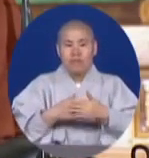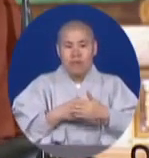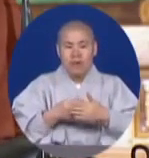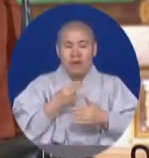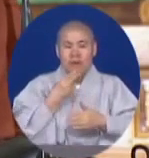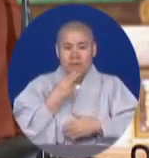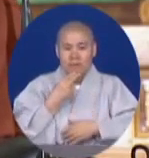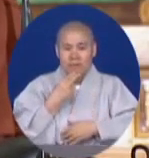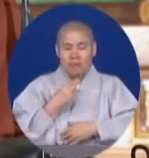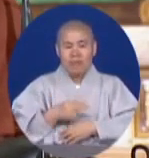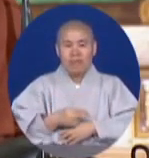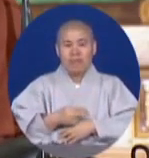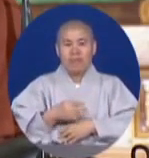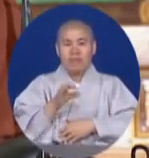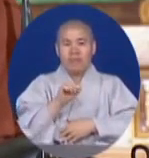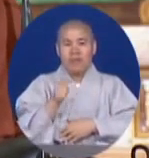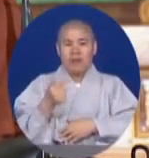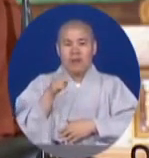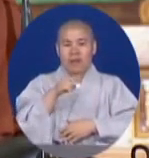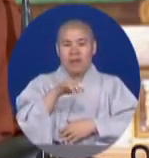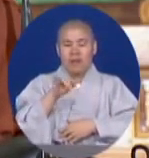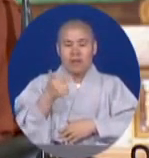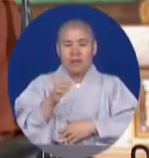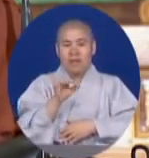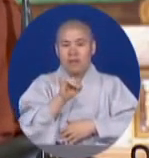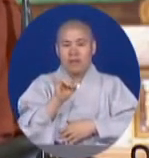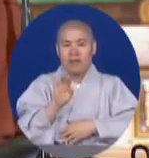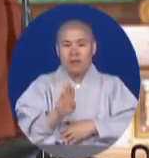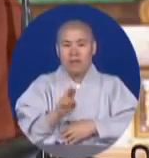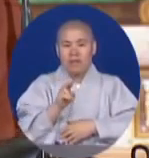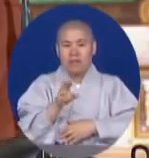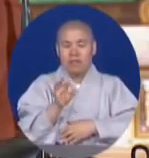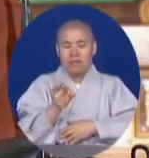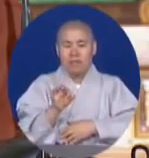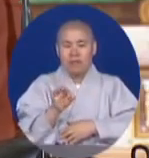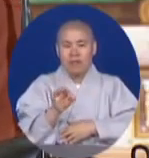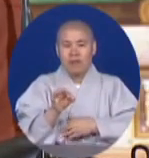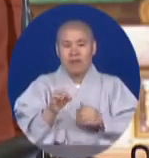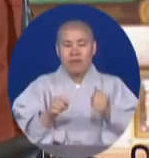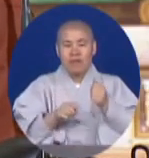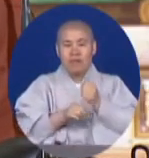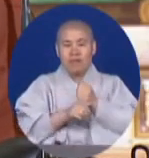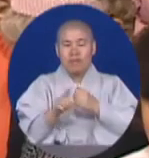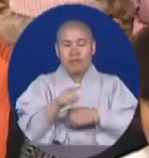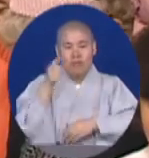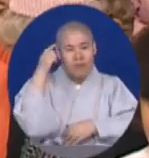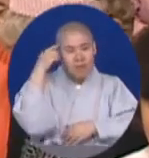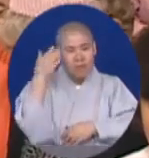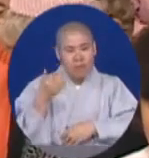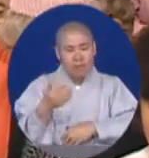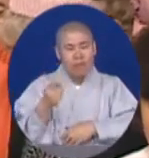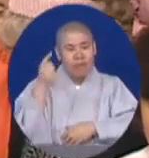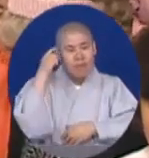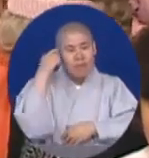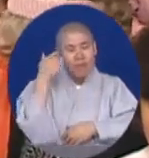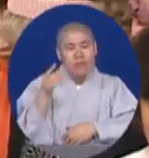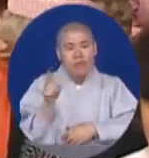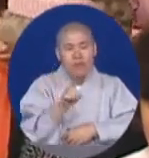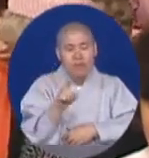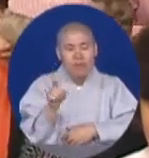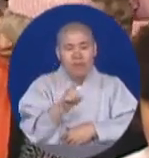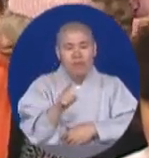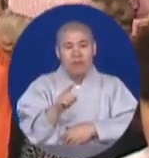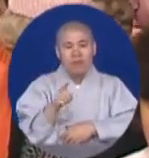그래서 안신인명이라는 게 뭡니까? 묻는 그놈이 뭐냐? 이렇게. 이게